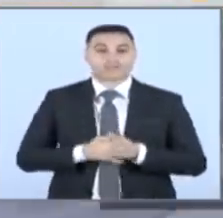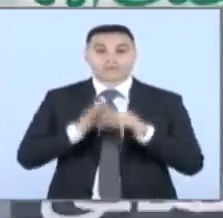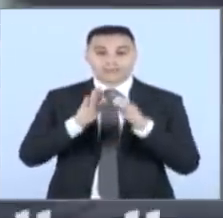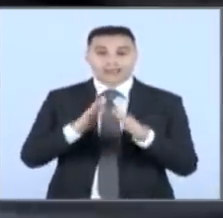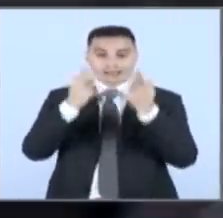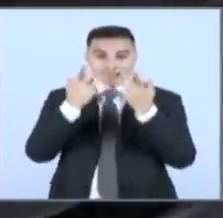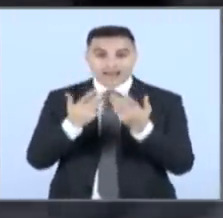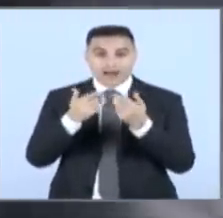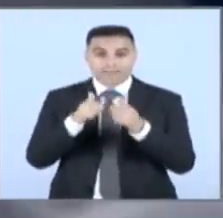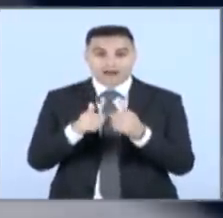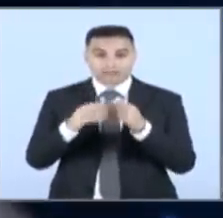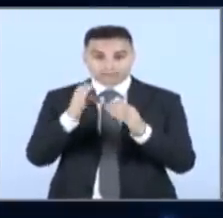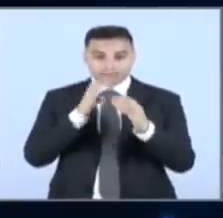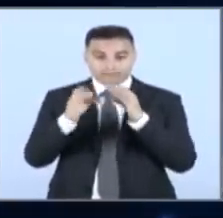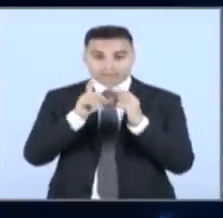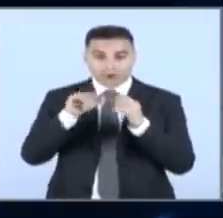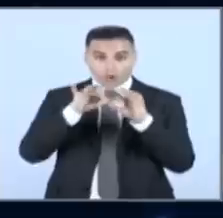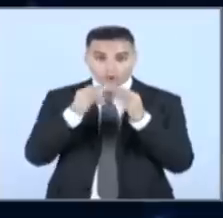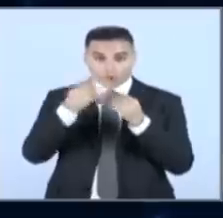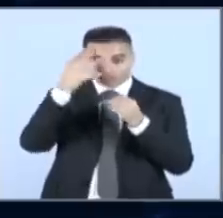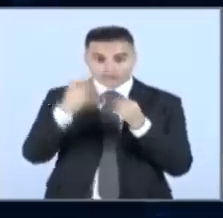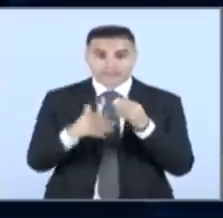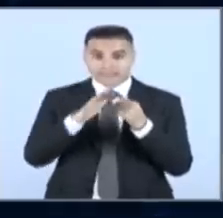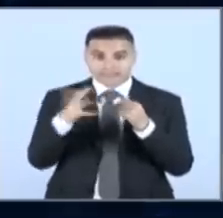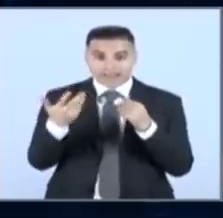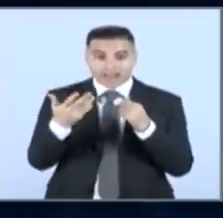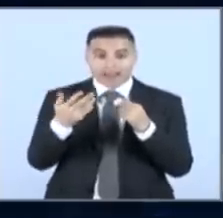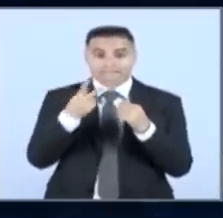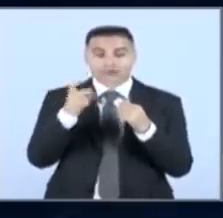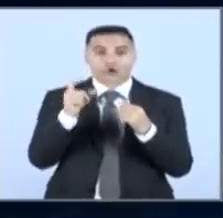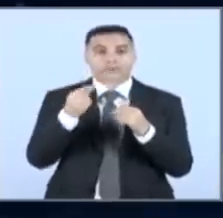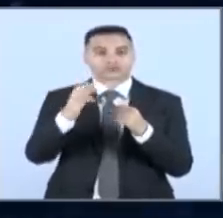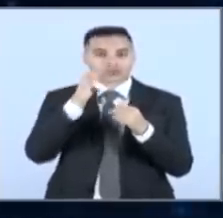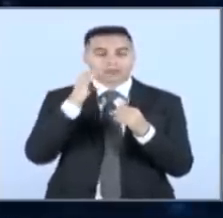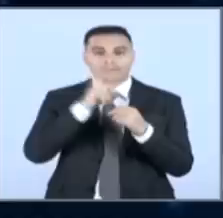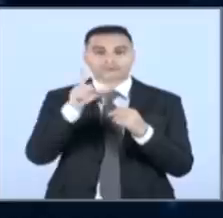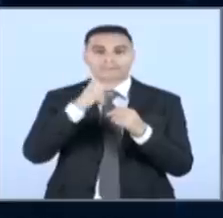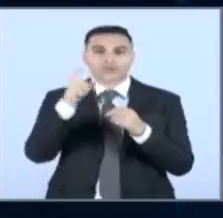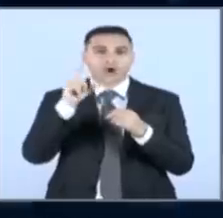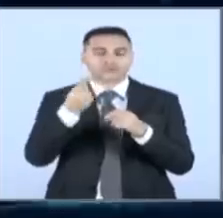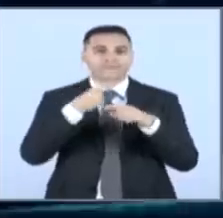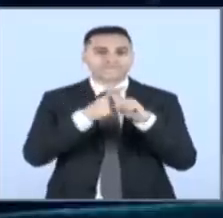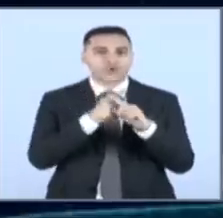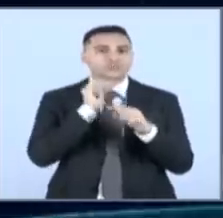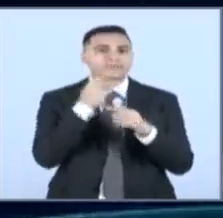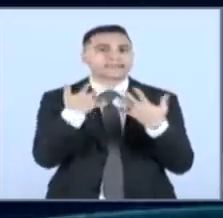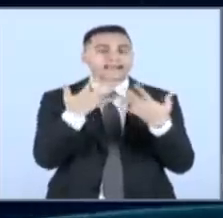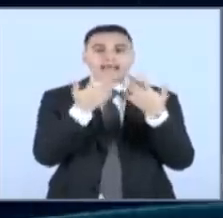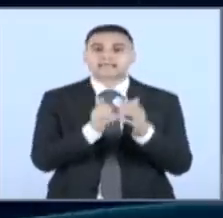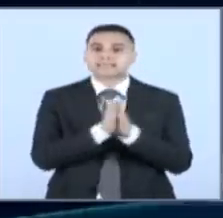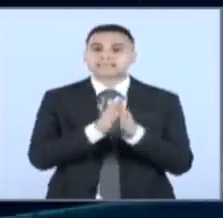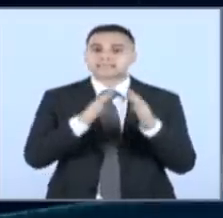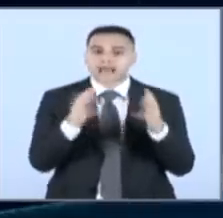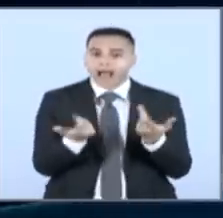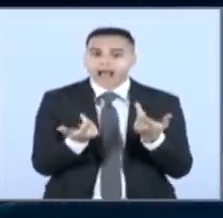وبكده يبقى إجمالي النقط اللي حصلت عليها عائلات مصر في حلقة النهاردة 215 نقطة، وكل نقطة ب 500